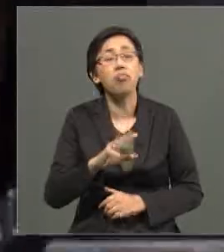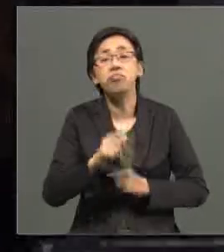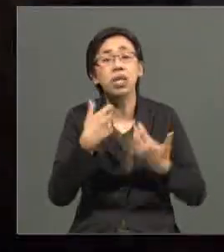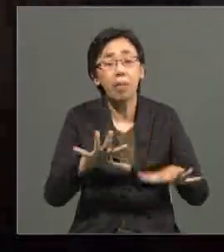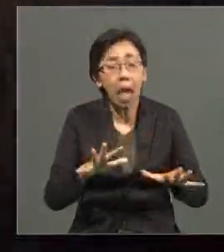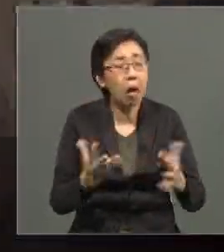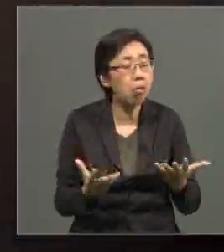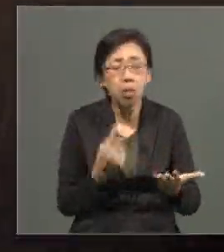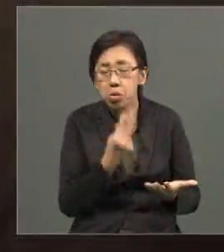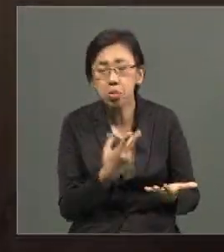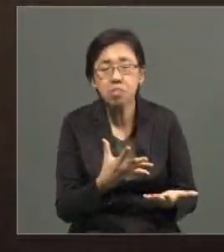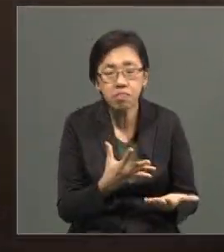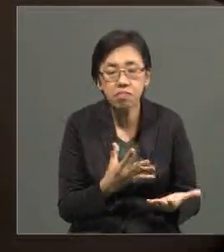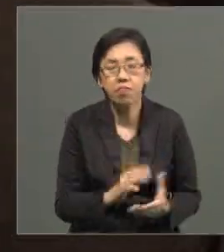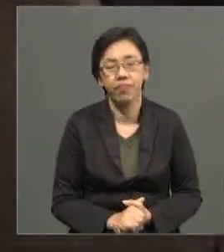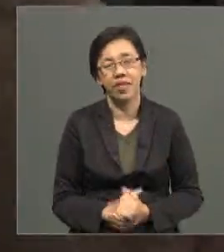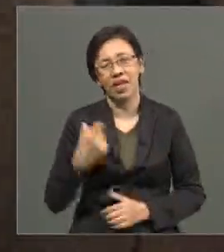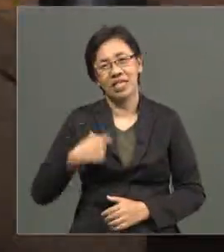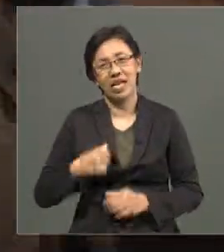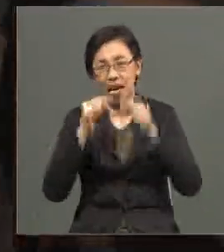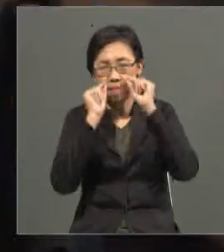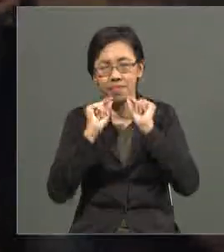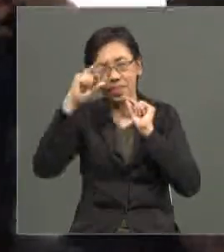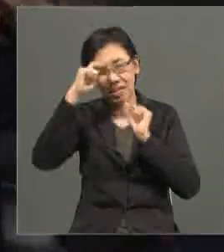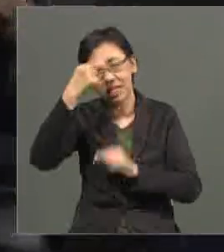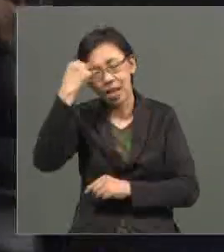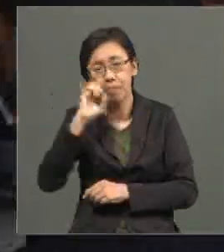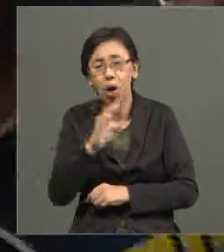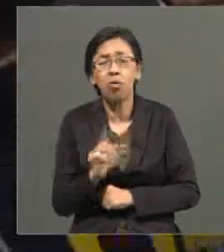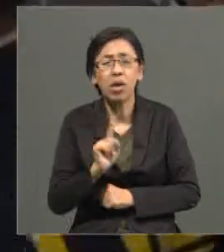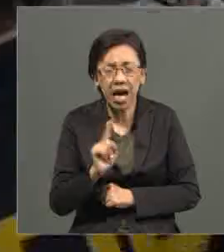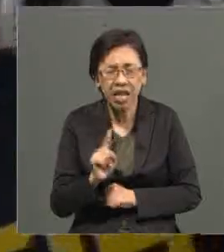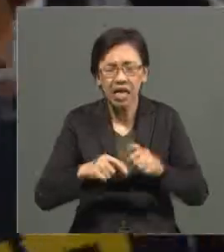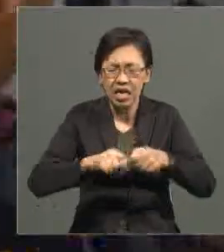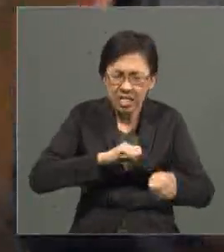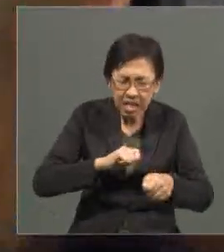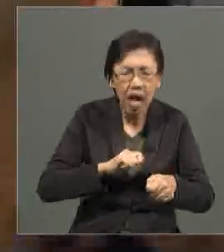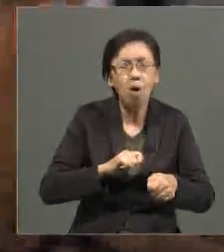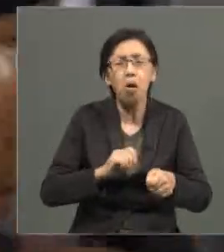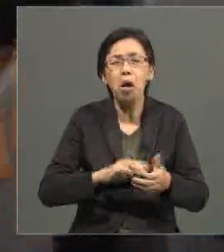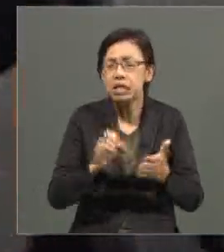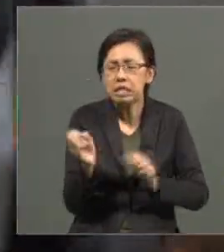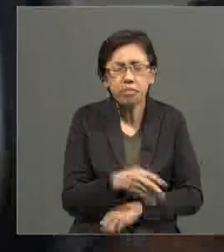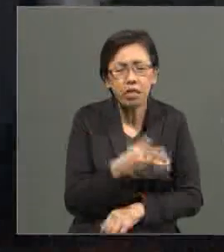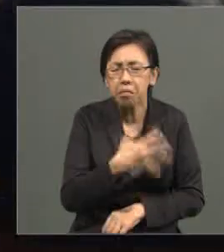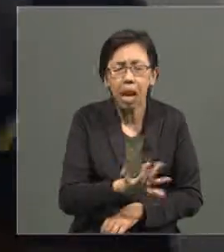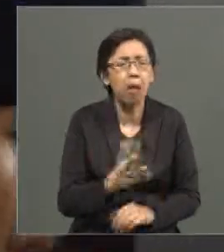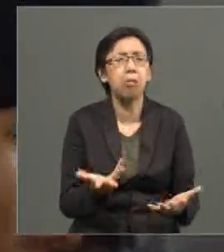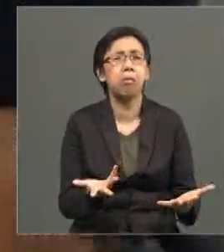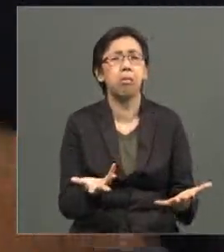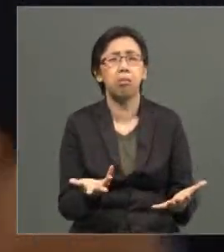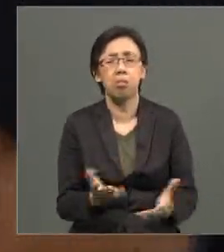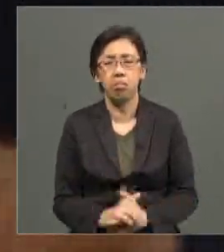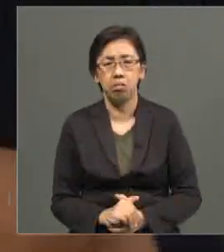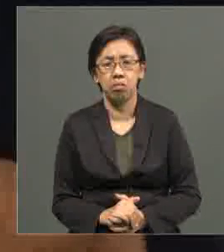เอามาให้ดูเรื่องนี้ทนายสายหยุดก็บอกว่าคุยกับทนายตั้มทนายตั้มก็ยังยืนยันว่าทำลายพฤติกรรมฉบับเอ่อทำลายพินัยกรรมฉบับก่อนหน้านั้นไป